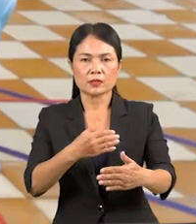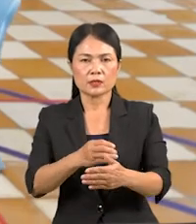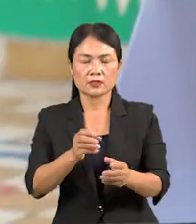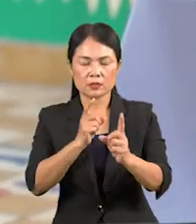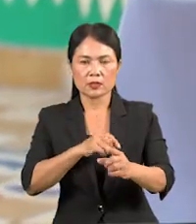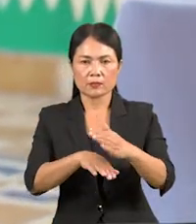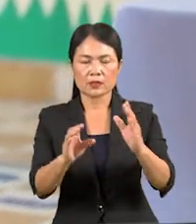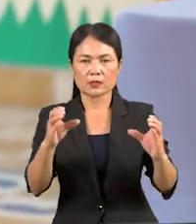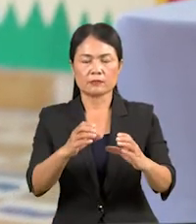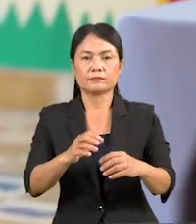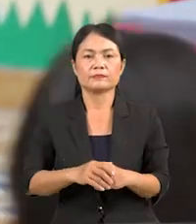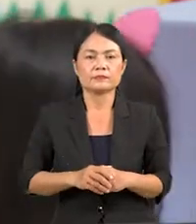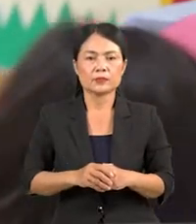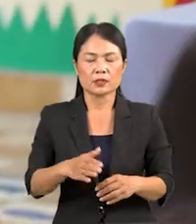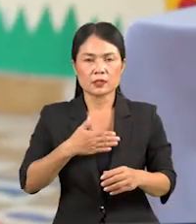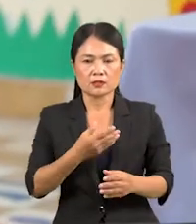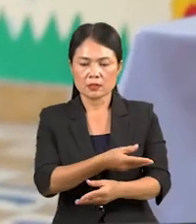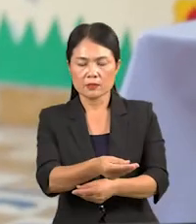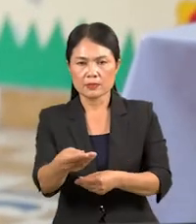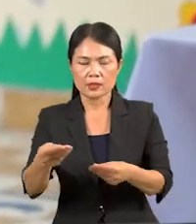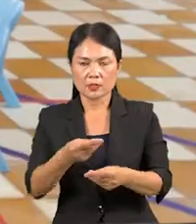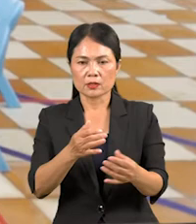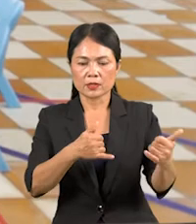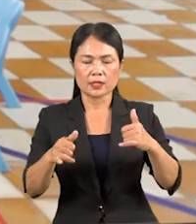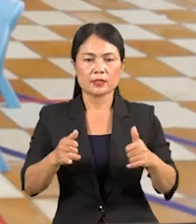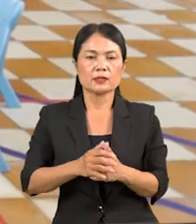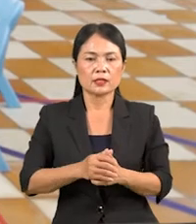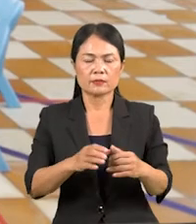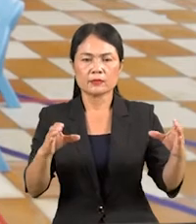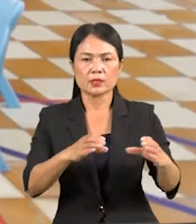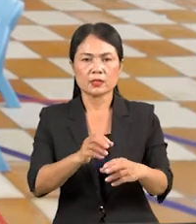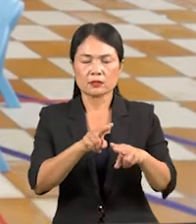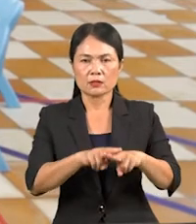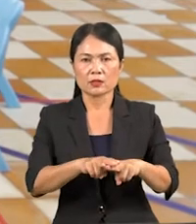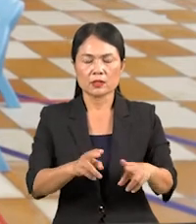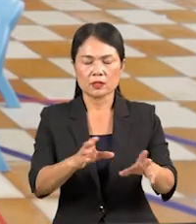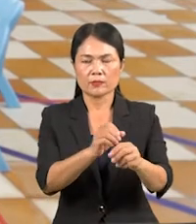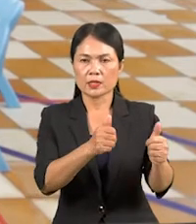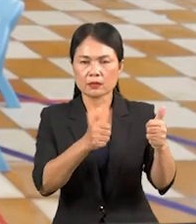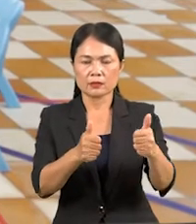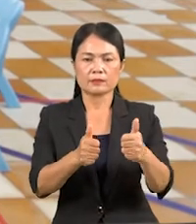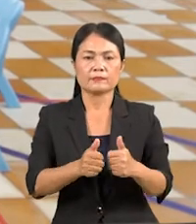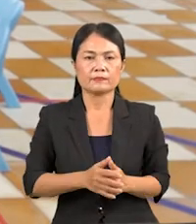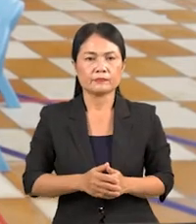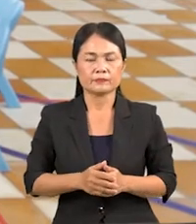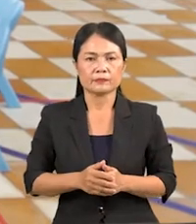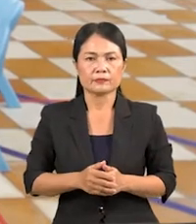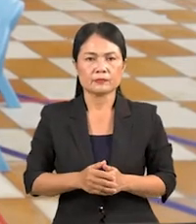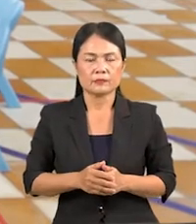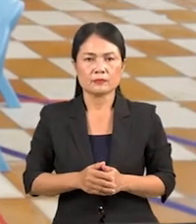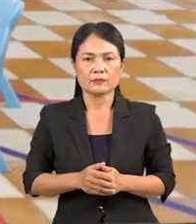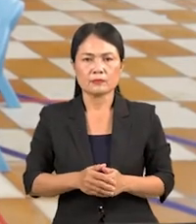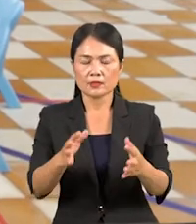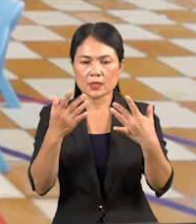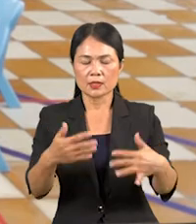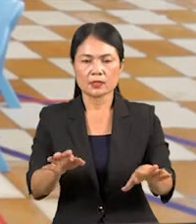ស់កូនអ្នកគ្រូនឹងចែកឲ្យកូនលេងតោះក្រុមណាអង្គុយបានល្អជាងគេហើយ